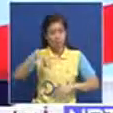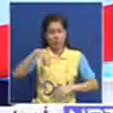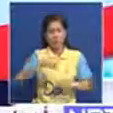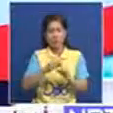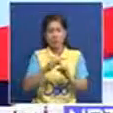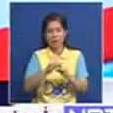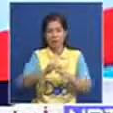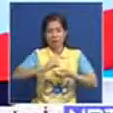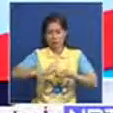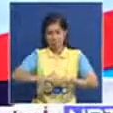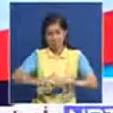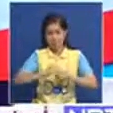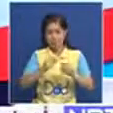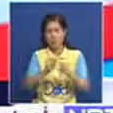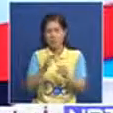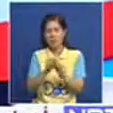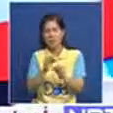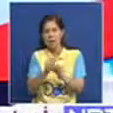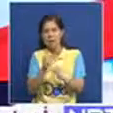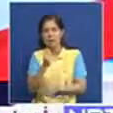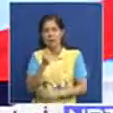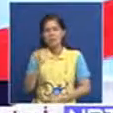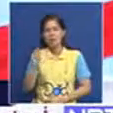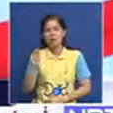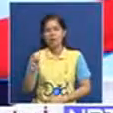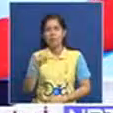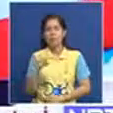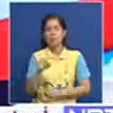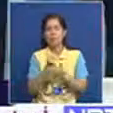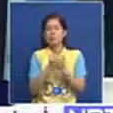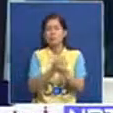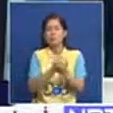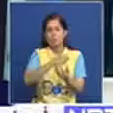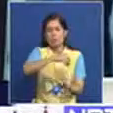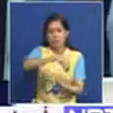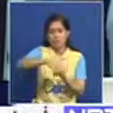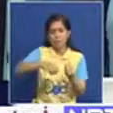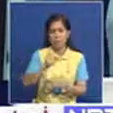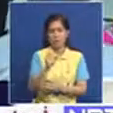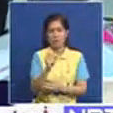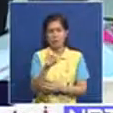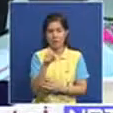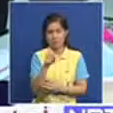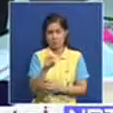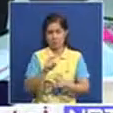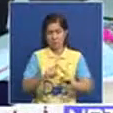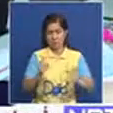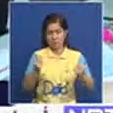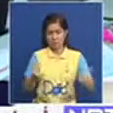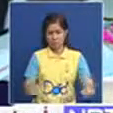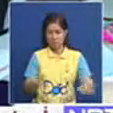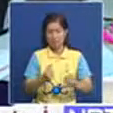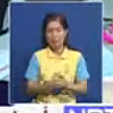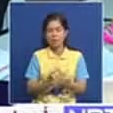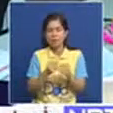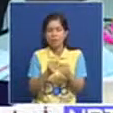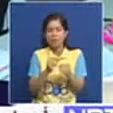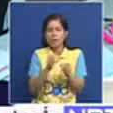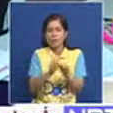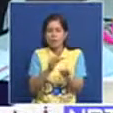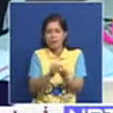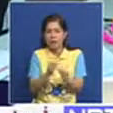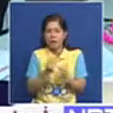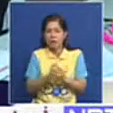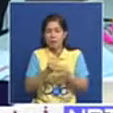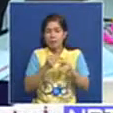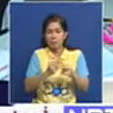ป็นแม่งานหลักนะครับในการที่จะกระตุ้นในด้านนี้นะครับแต่ตอนนี้นะครับทางด้านของธนาคารพาณิชย์เองก็ได้พยายามที่จ